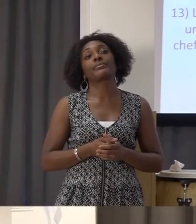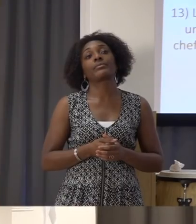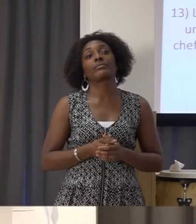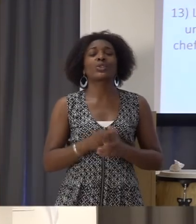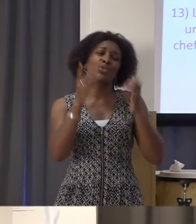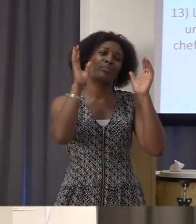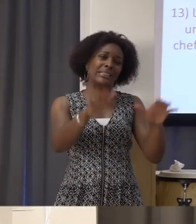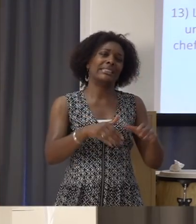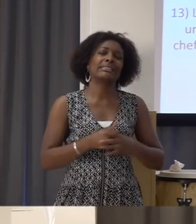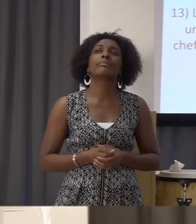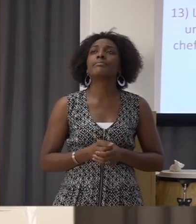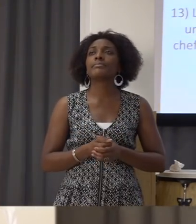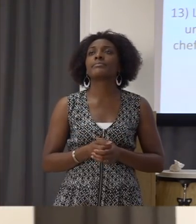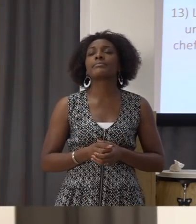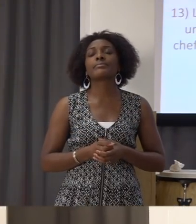Soyez bénis.